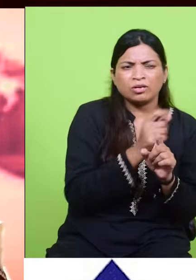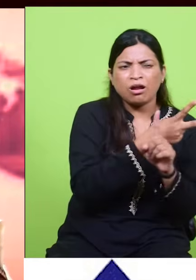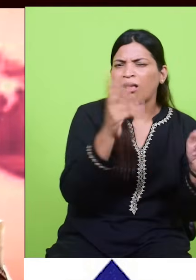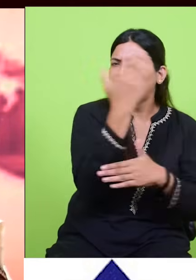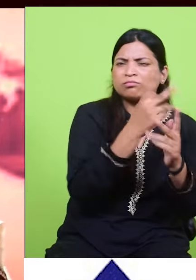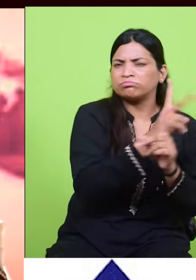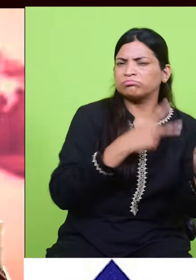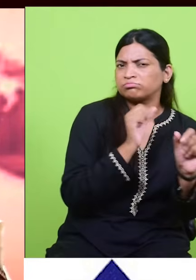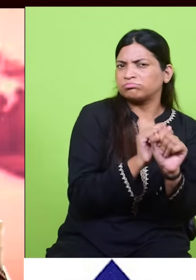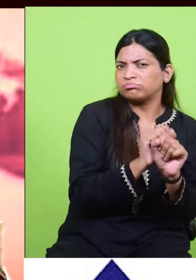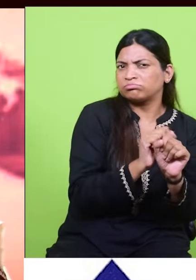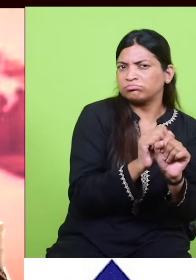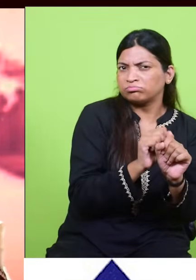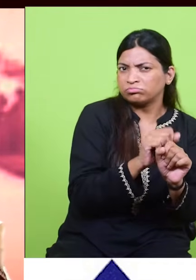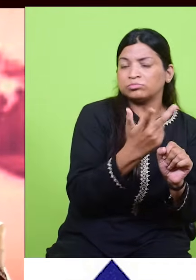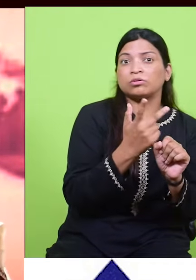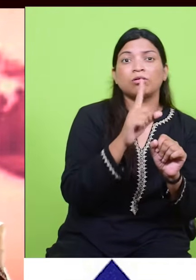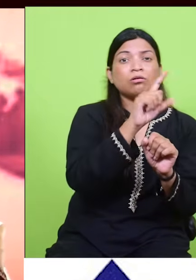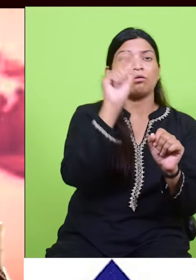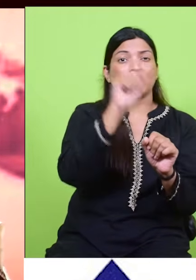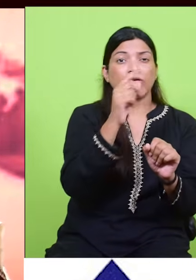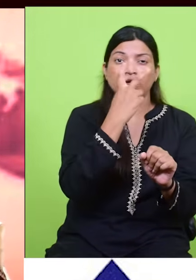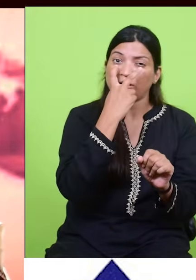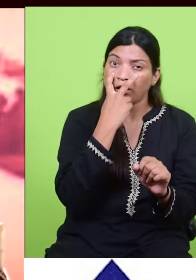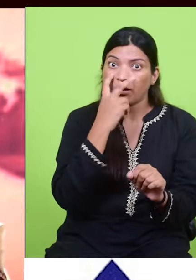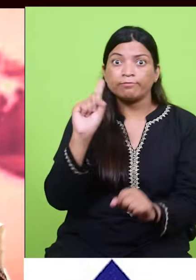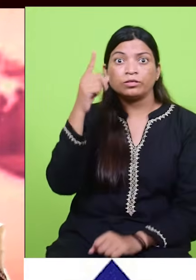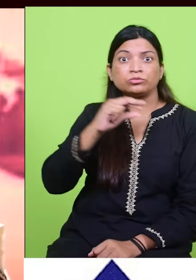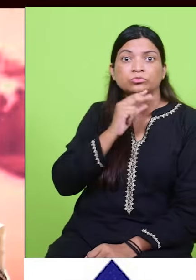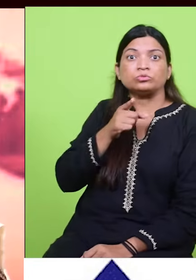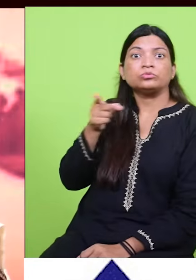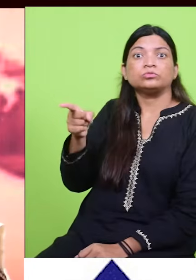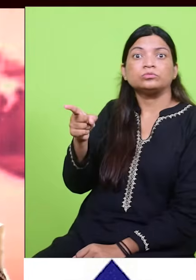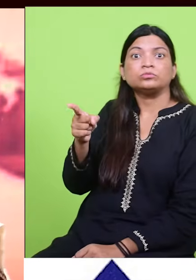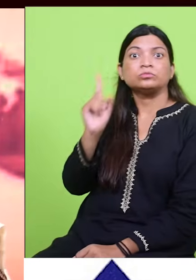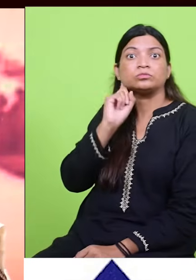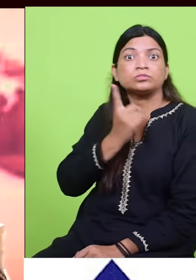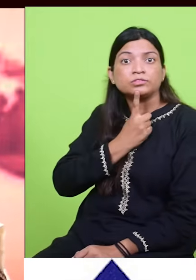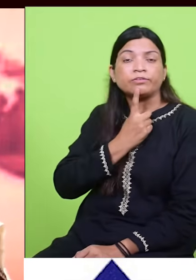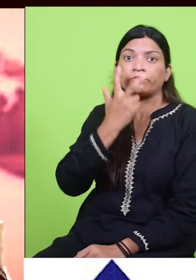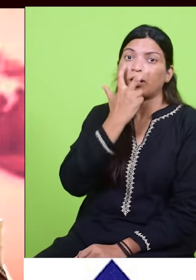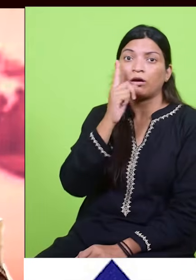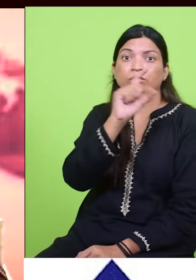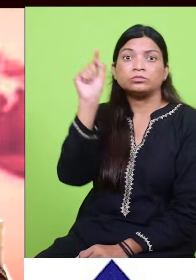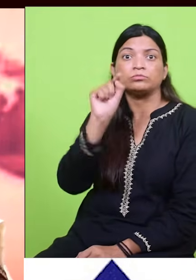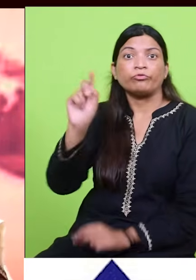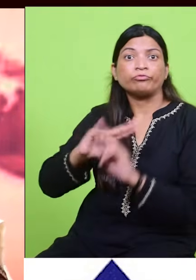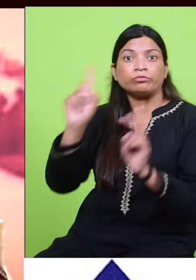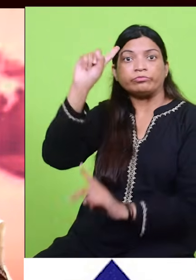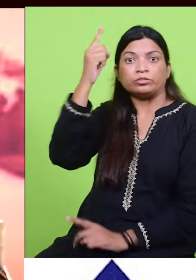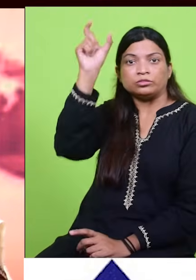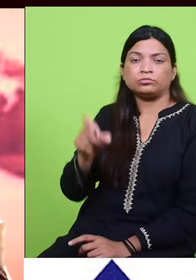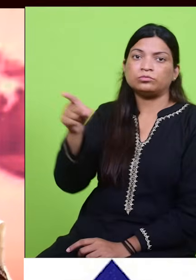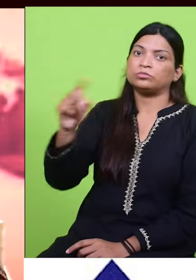थे, डेफ और प्रोफाउंड मतलब 100% ब्लाइंडनेस के साथ में गुरदीप पहली बच्ची थी। तो